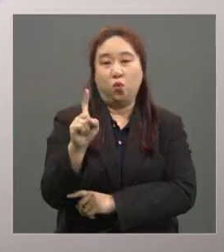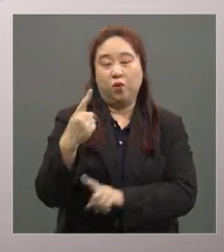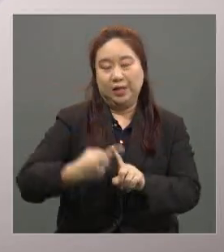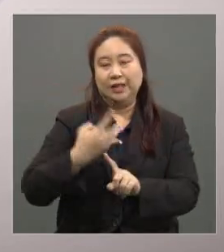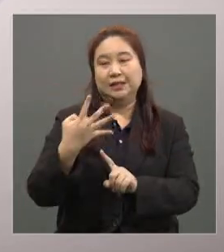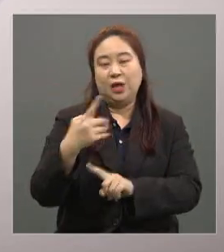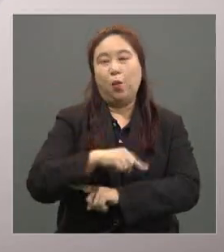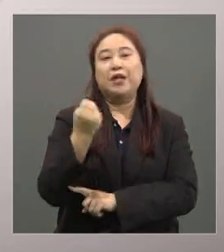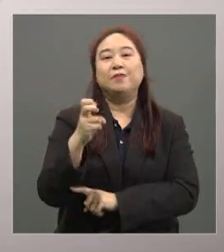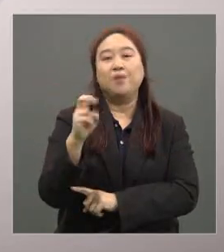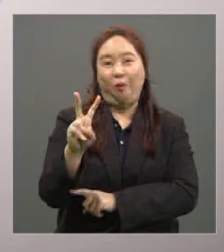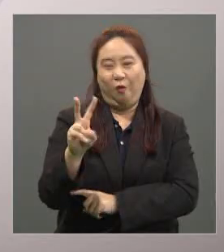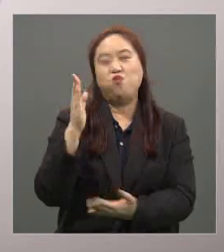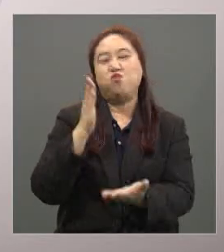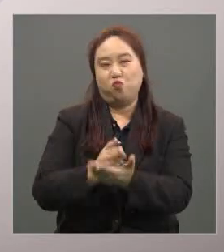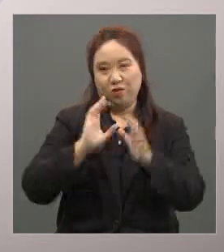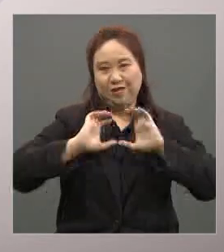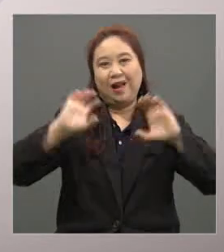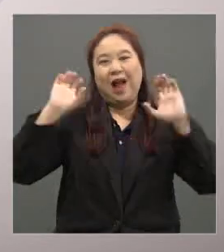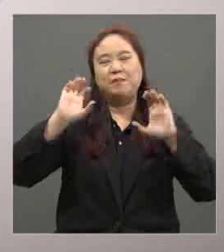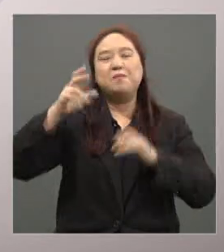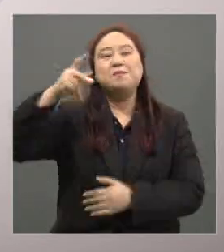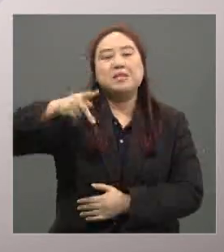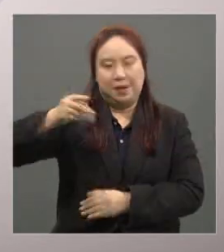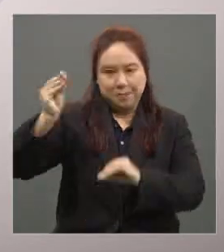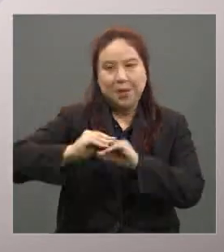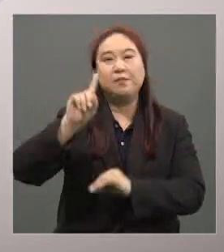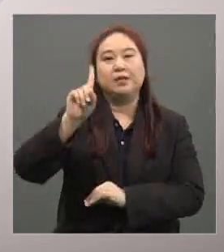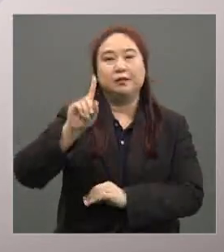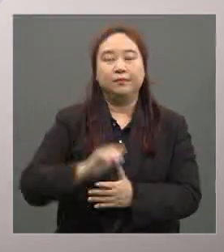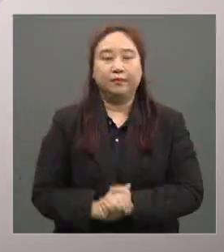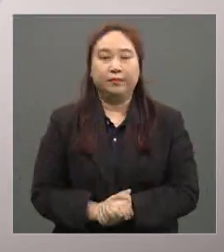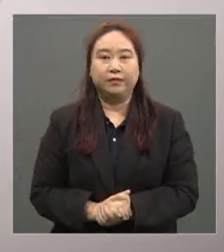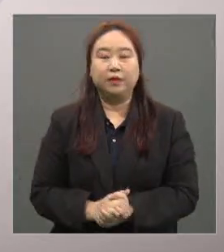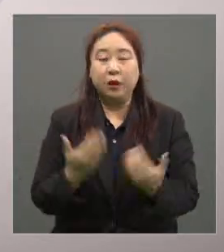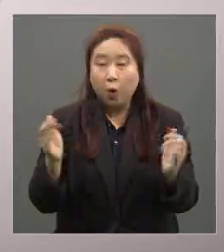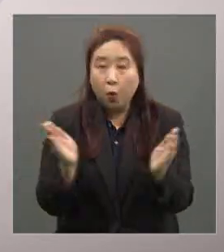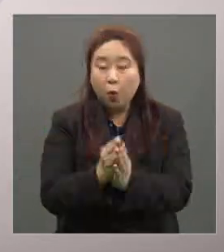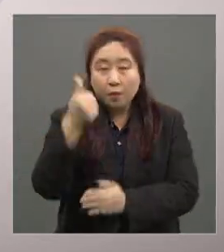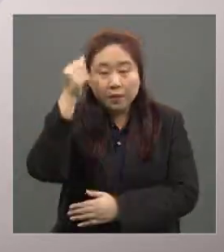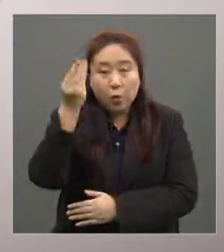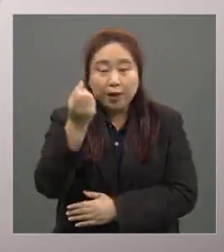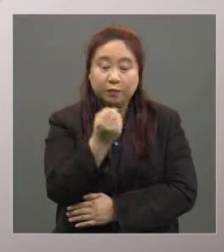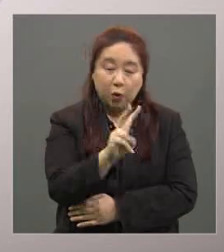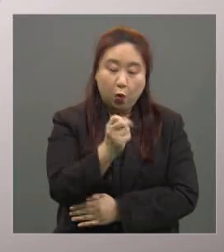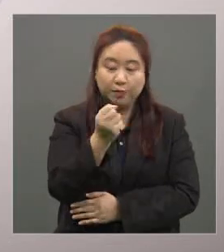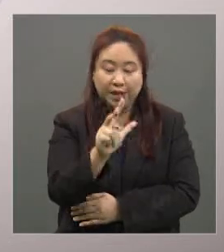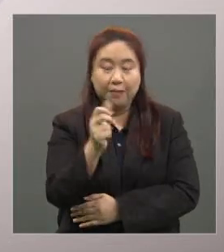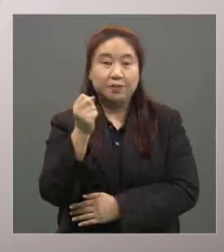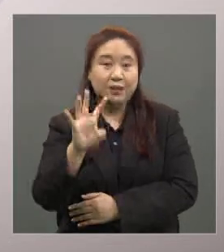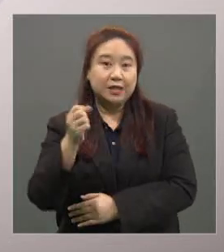เมษายนเนี่ยเป็นวันหยุดราชการกรณีพิเศษเพิ่มอีก 1วันครับหยุดกี่วันที่แ 13 14 15